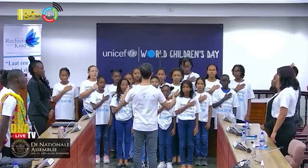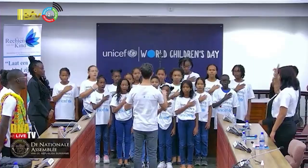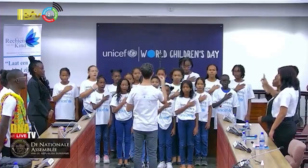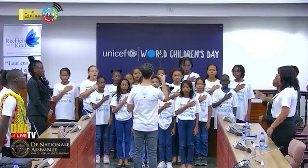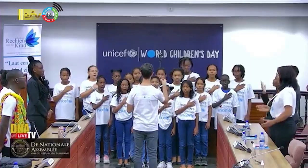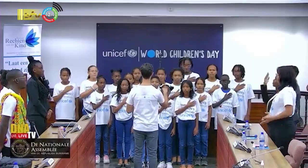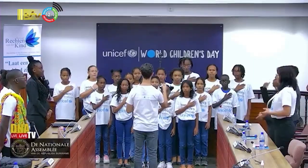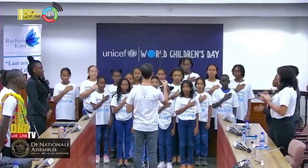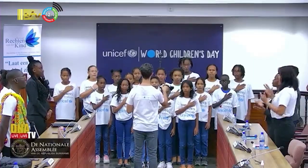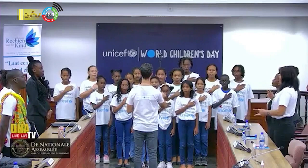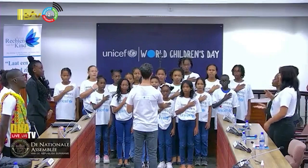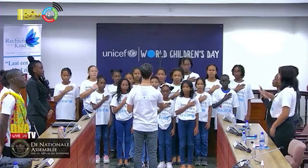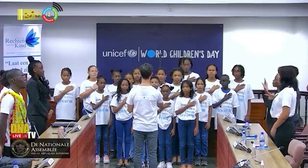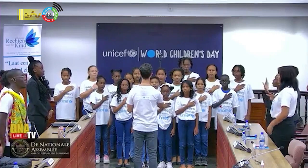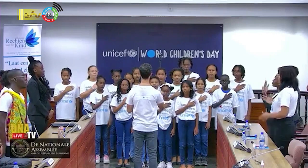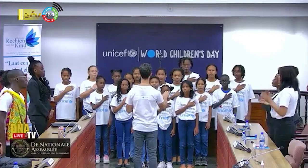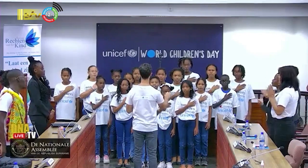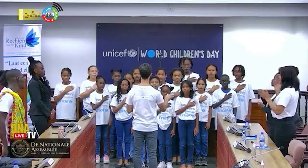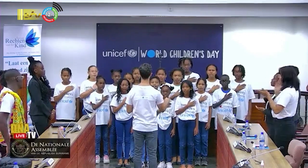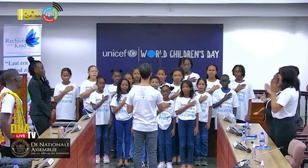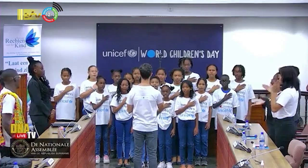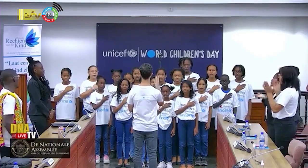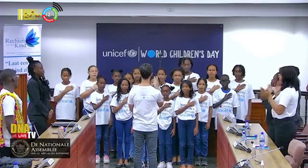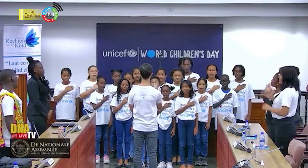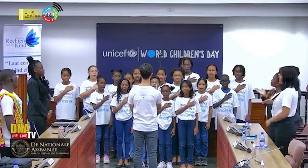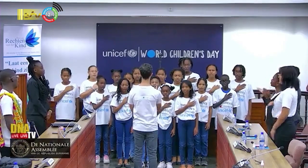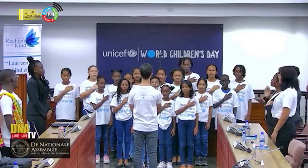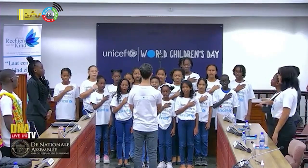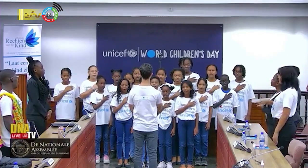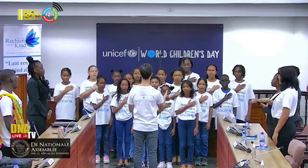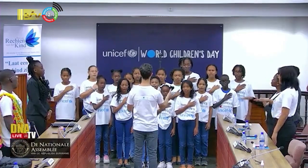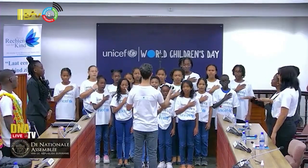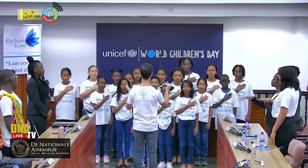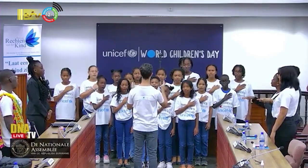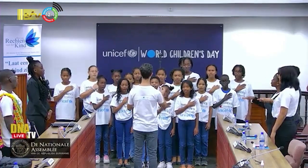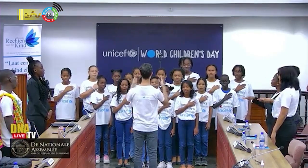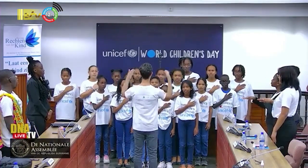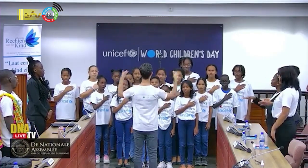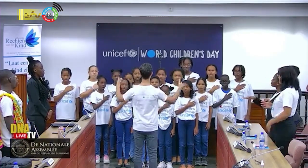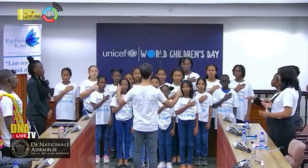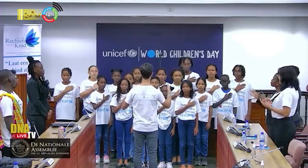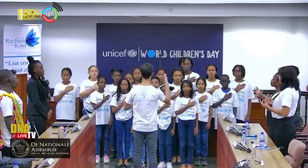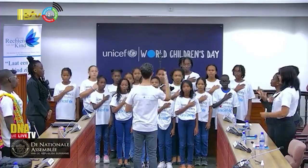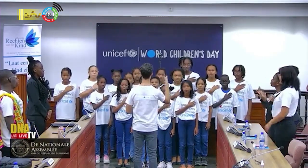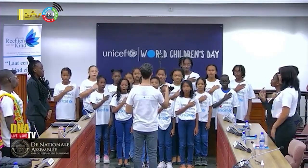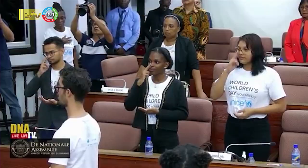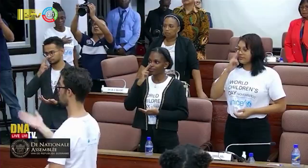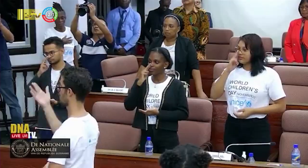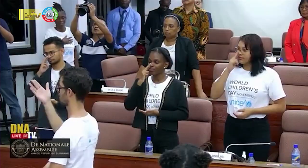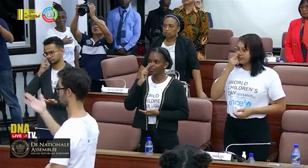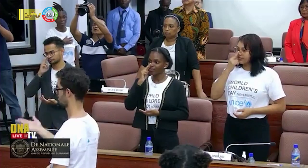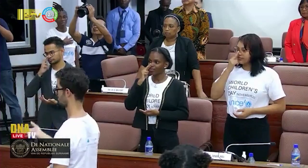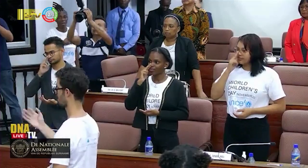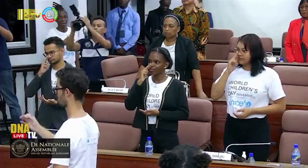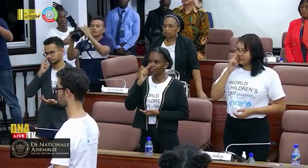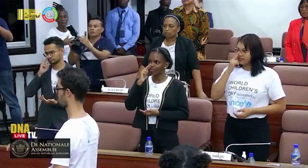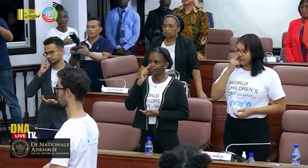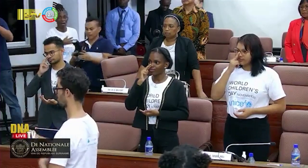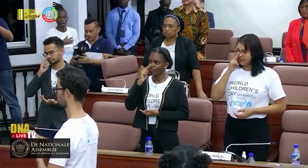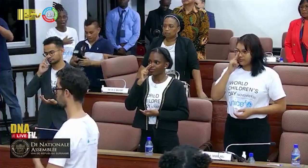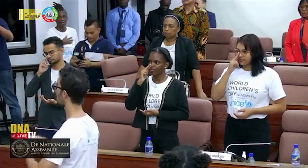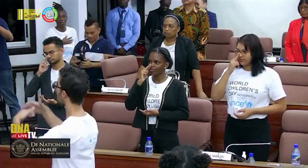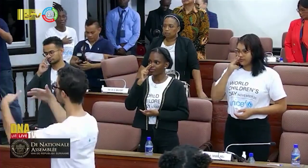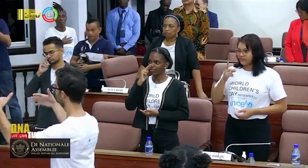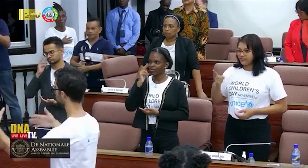op het belang van het vrijmaken van meer financiële middelen om jeugdontwikkeling te bevorderen. Haar collega